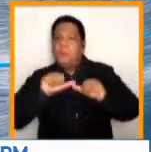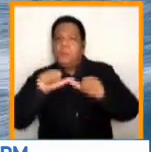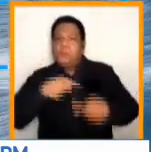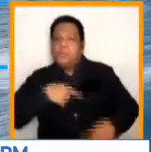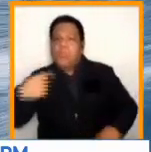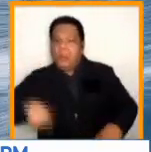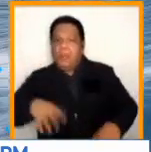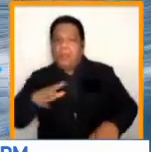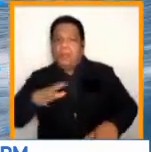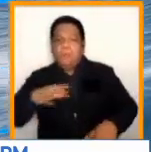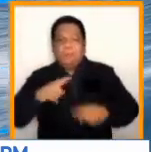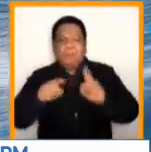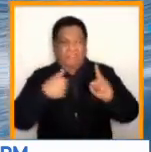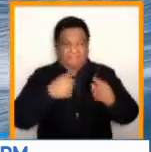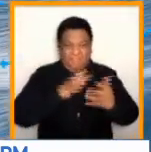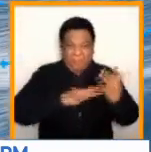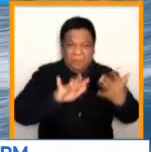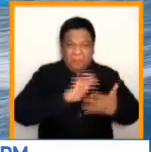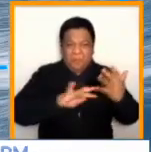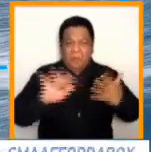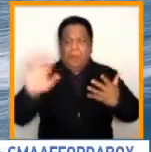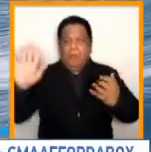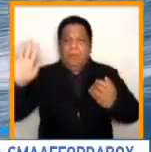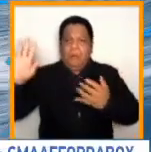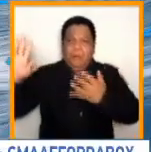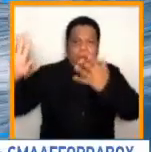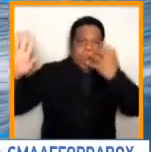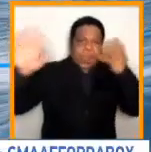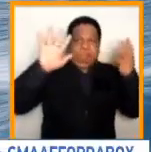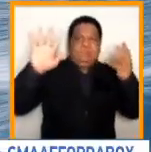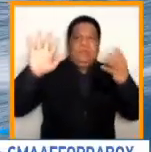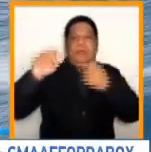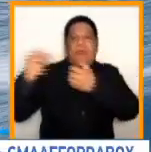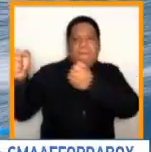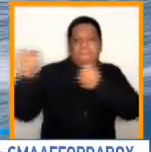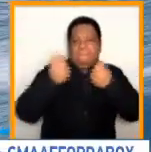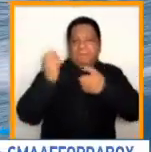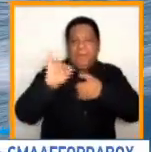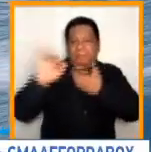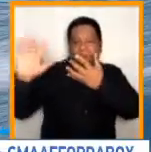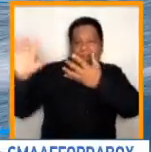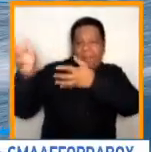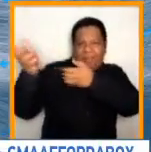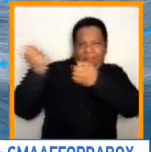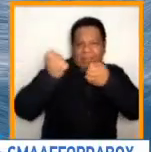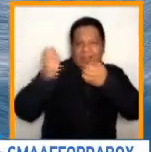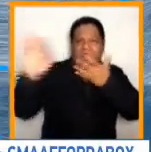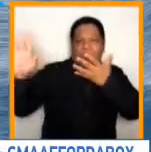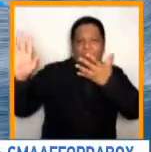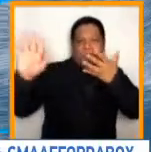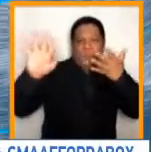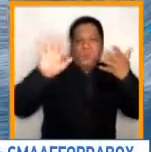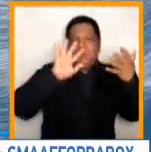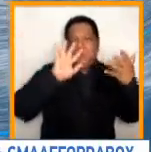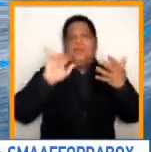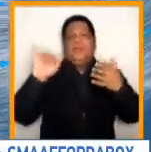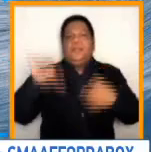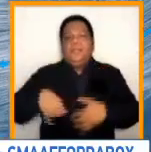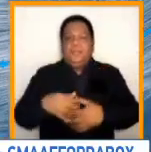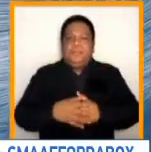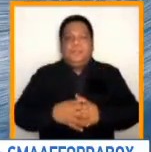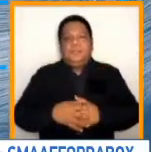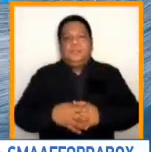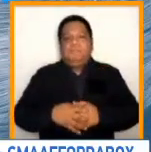sa may Southern China. So yung bagyo na yan, nasa ibaba o yung high pressure area na yan, nasa itaas ng bagyo. Kaya hindi naman